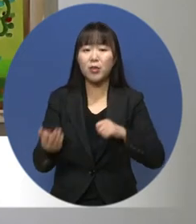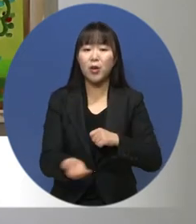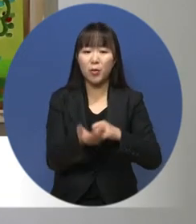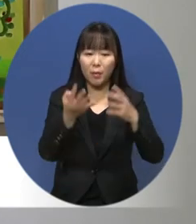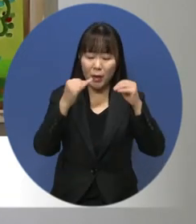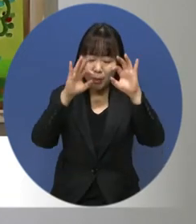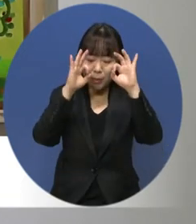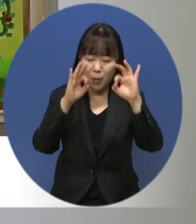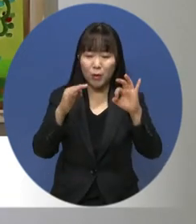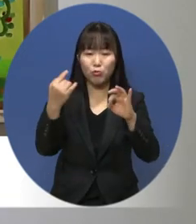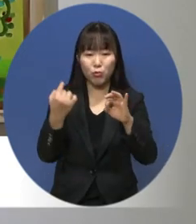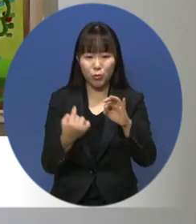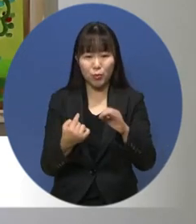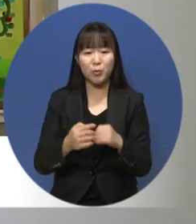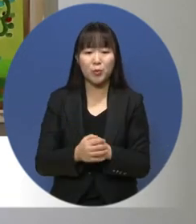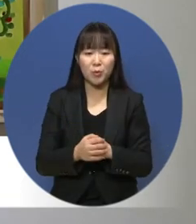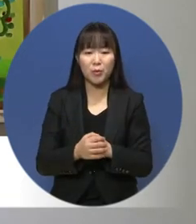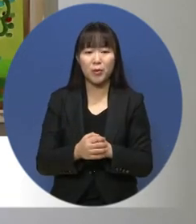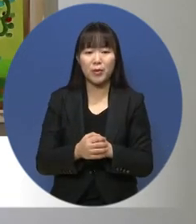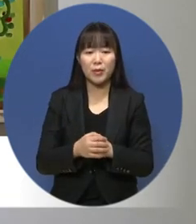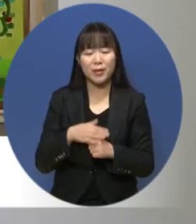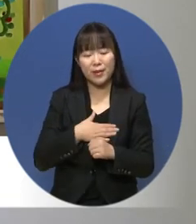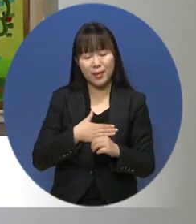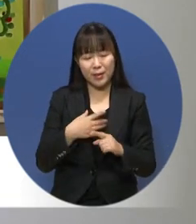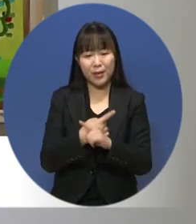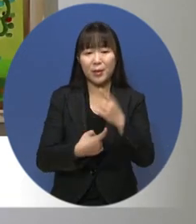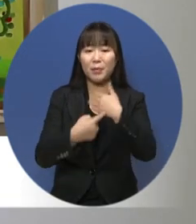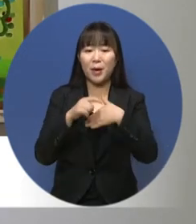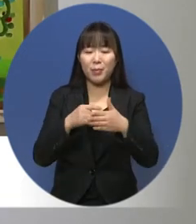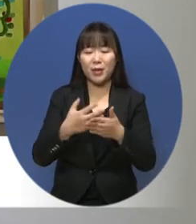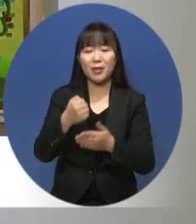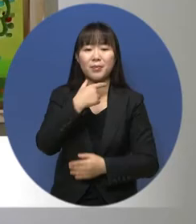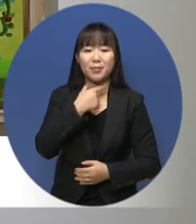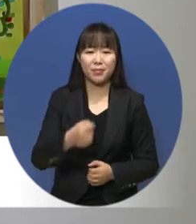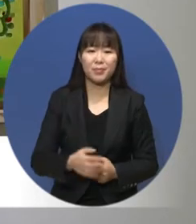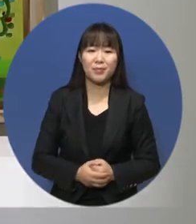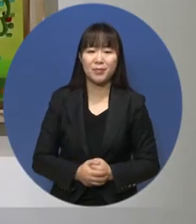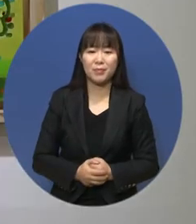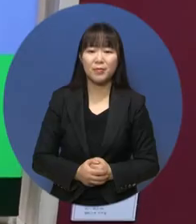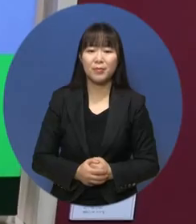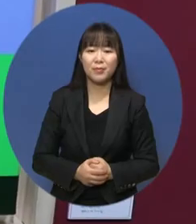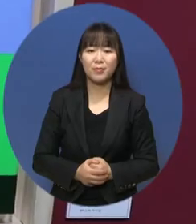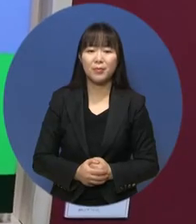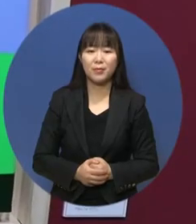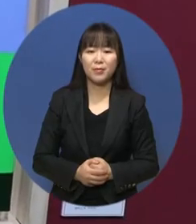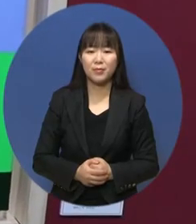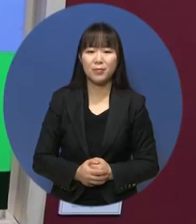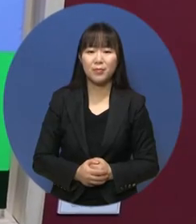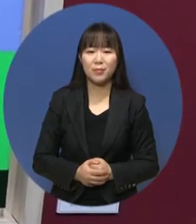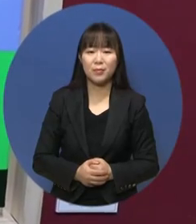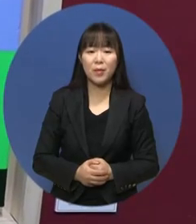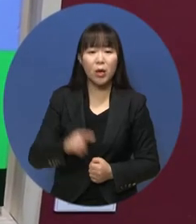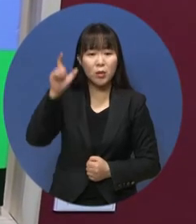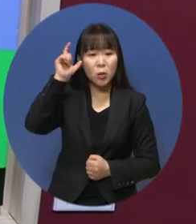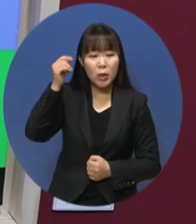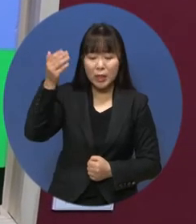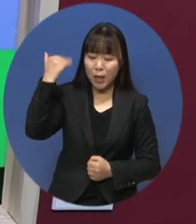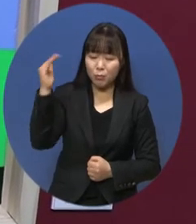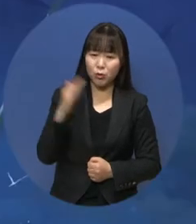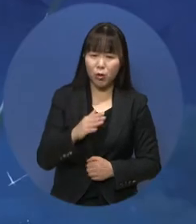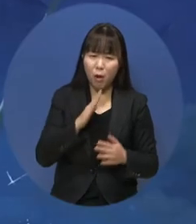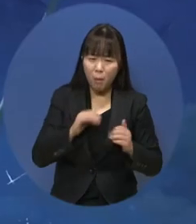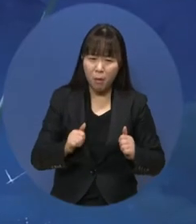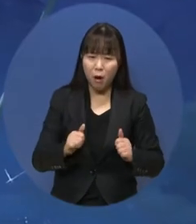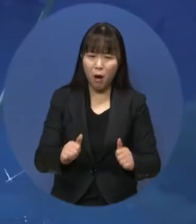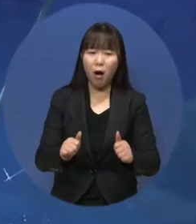여러분들께서 많이 와서 봐주시고 또 힐링하는 마음을 가졌으면 좋겠습니다. 소는 예부터